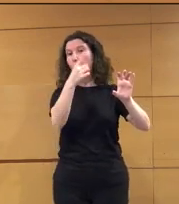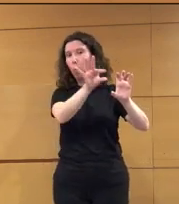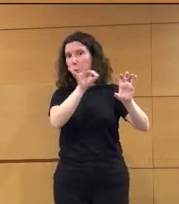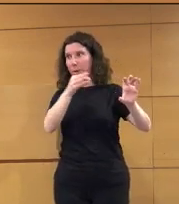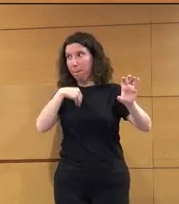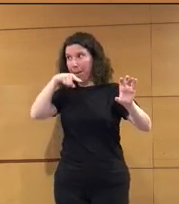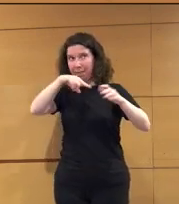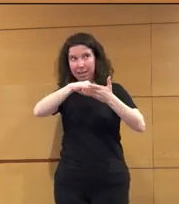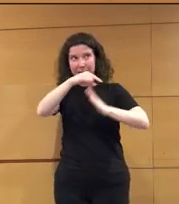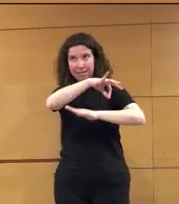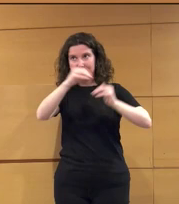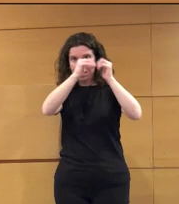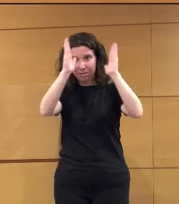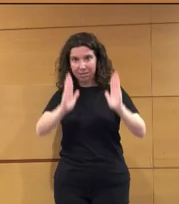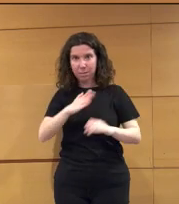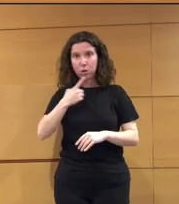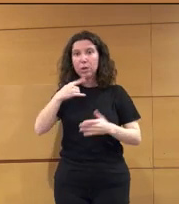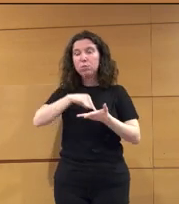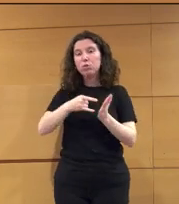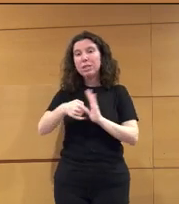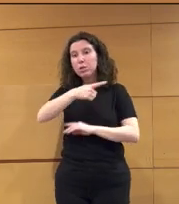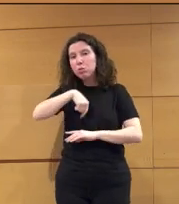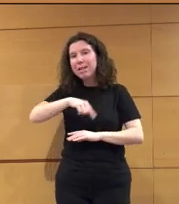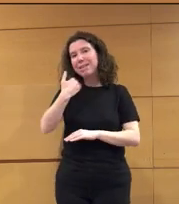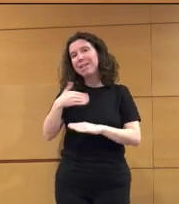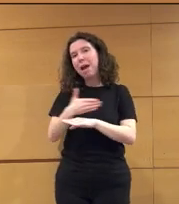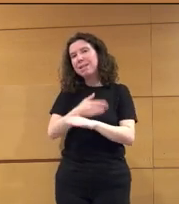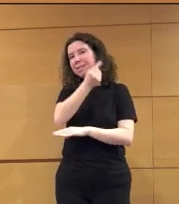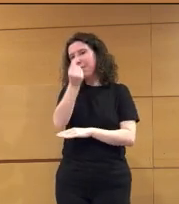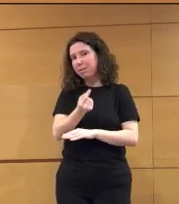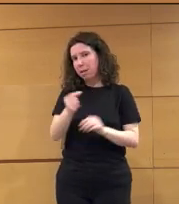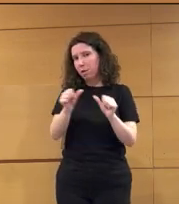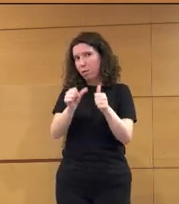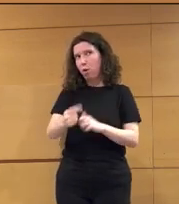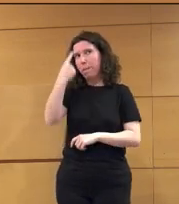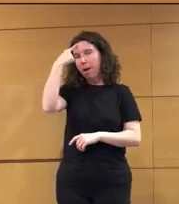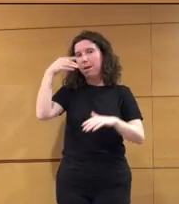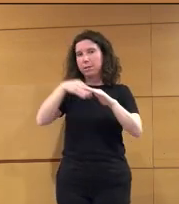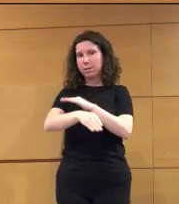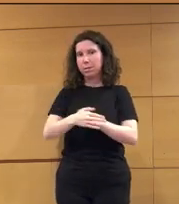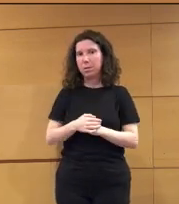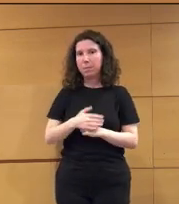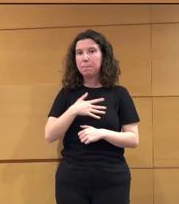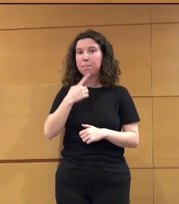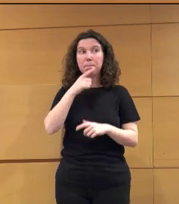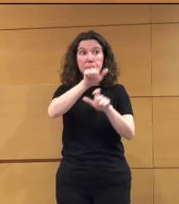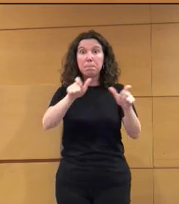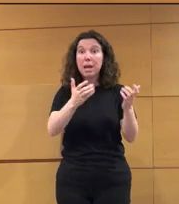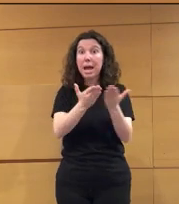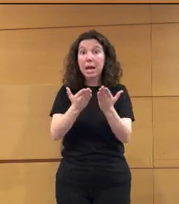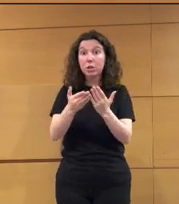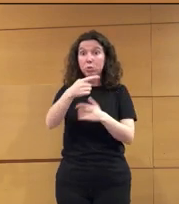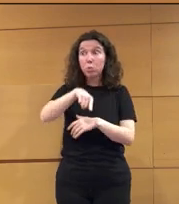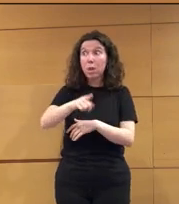Garches vam dissenyar de manera accessible. No? De com els estudiants, no?, explicaven